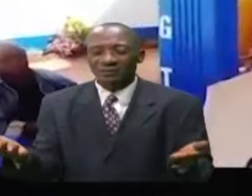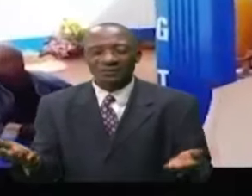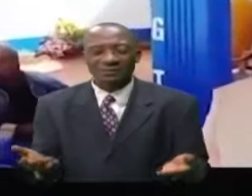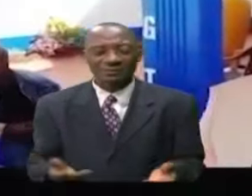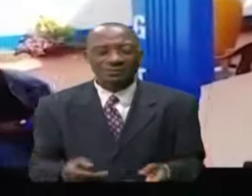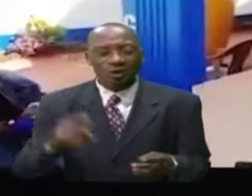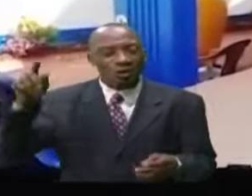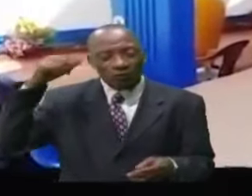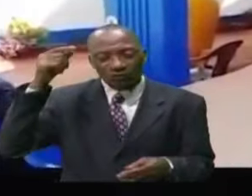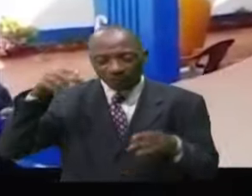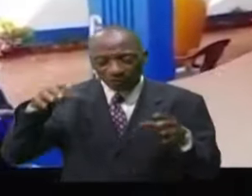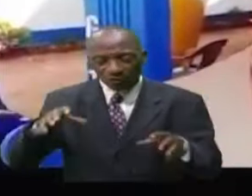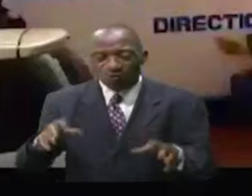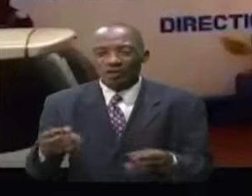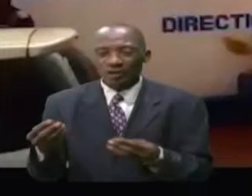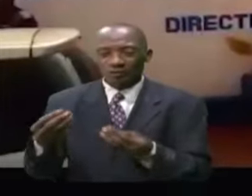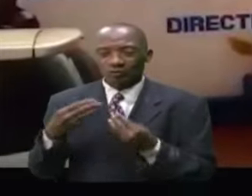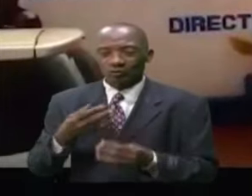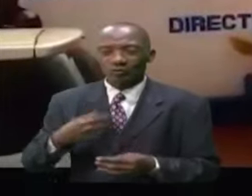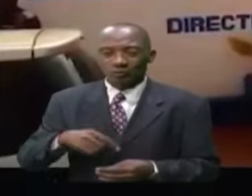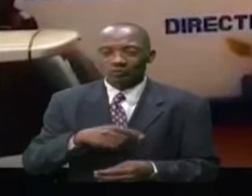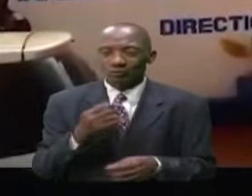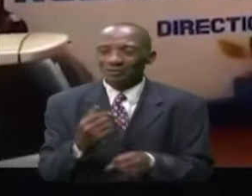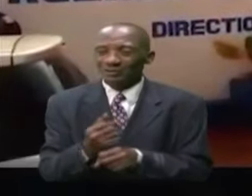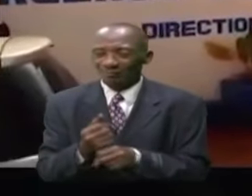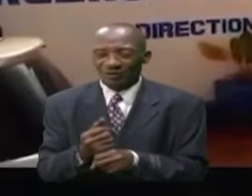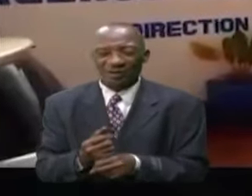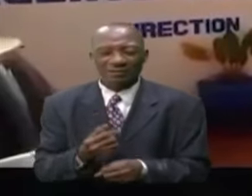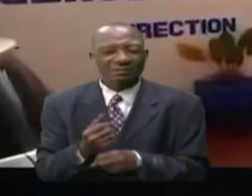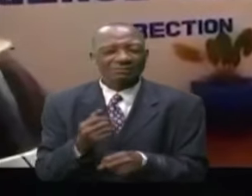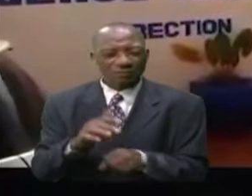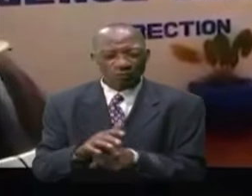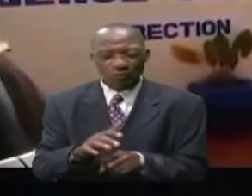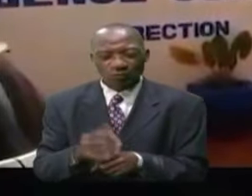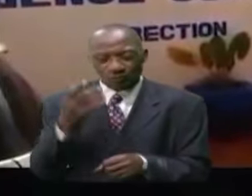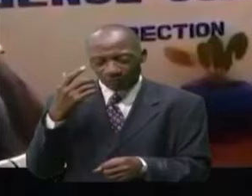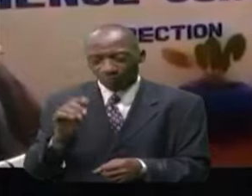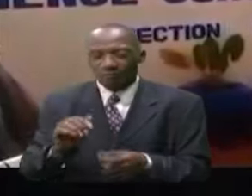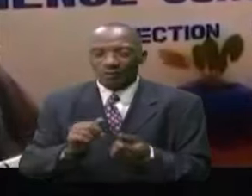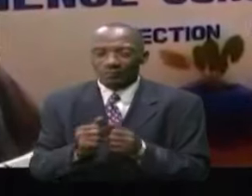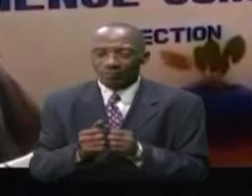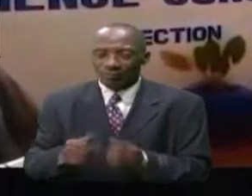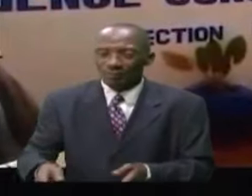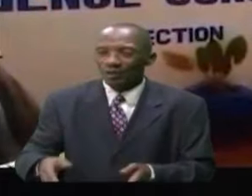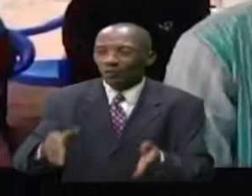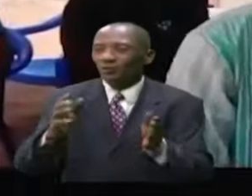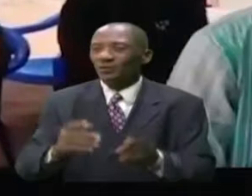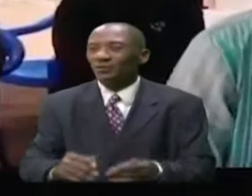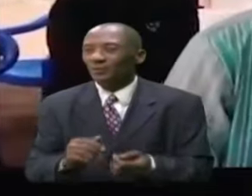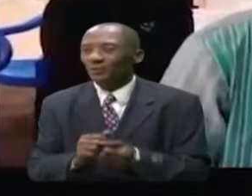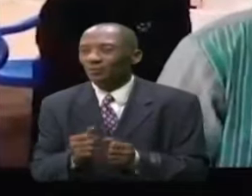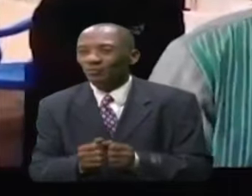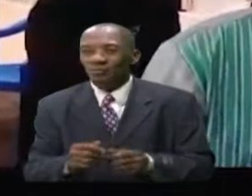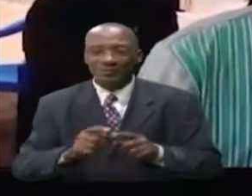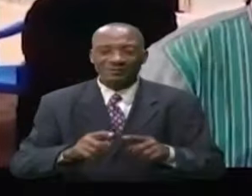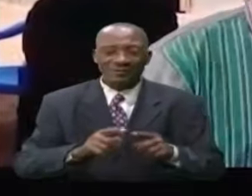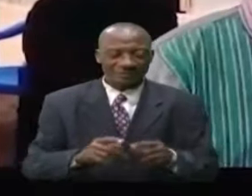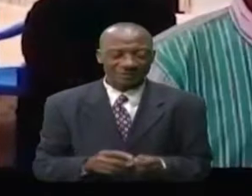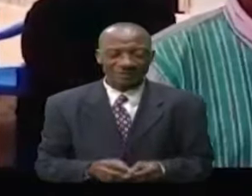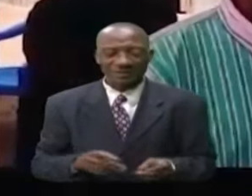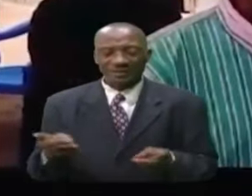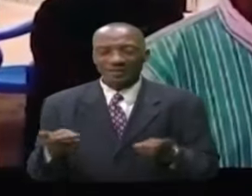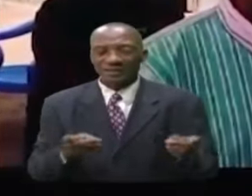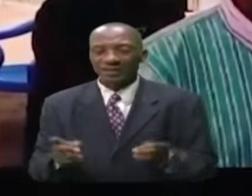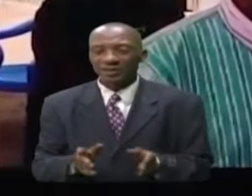ministère en charge des infrastructures et travaux publics. Telle est la mission assignée à l'Agence congolaise de grands travaux en République démocratique du Congo. Le directeur général adjoint de